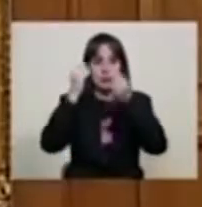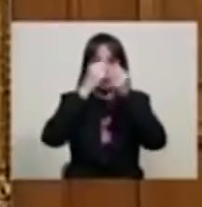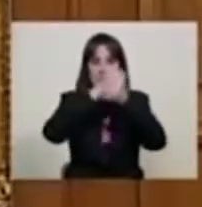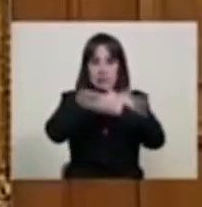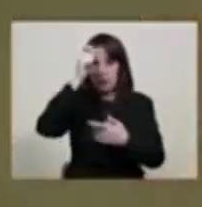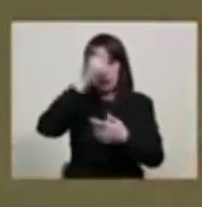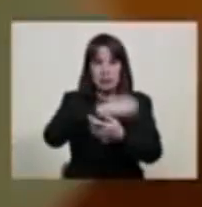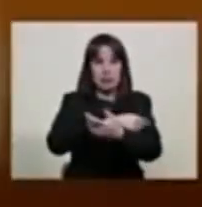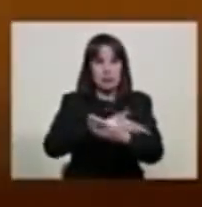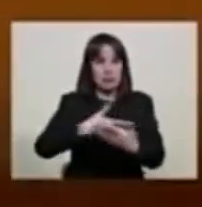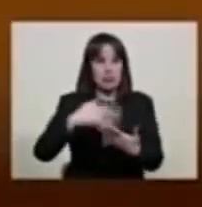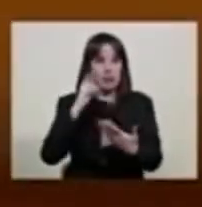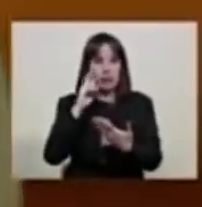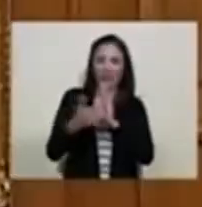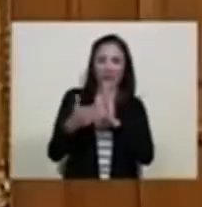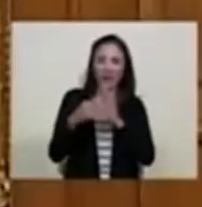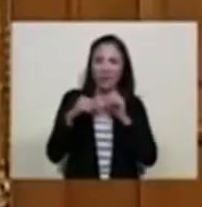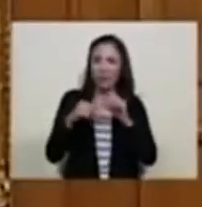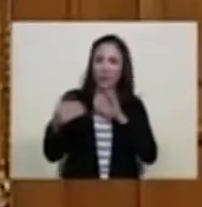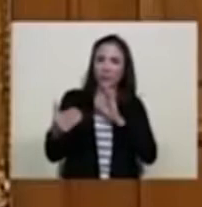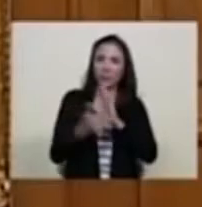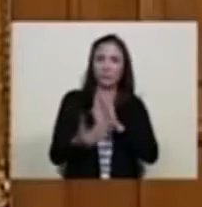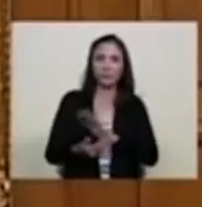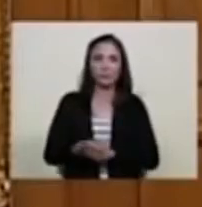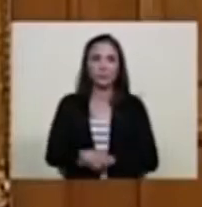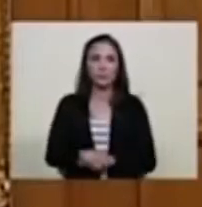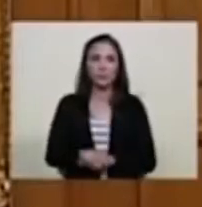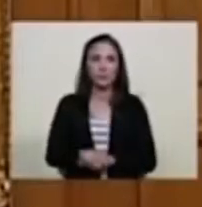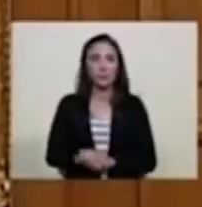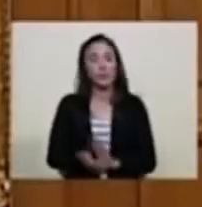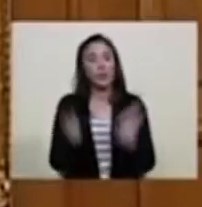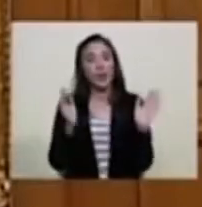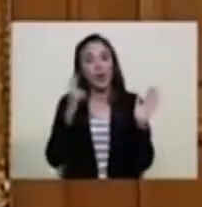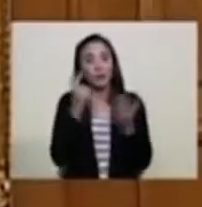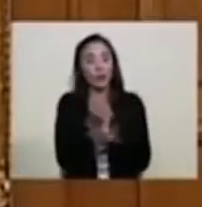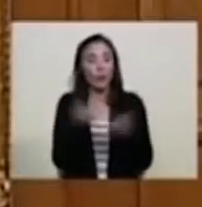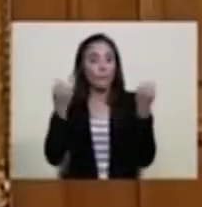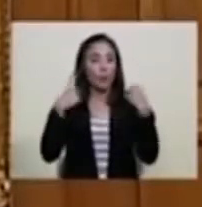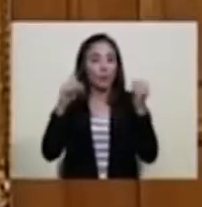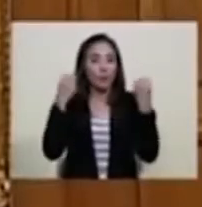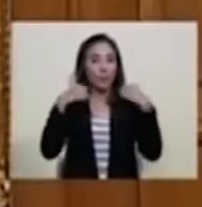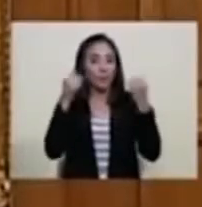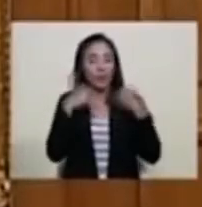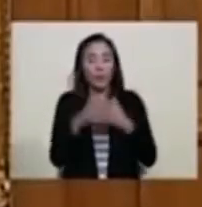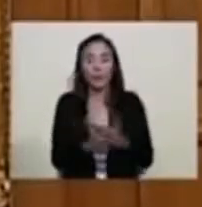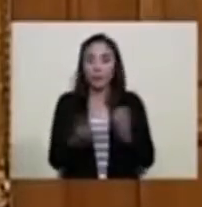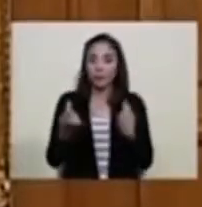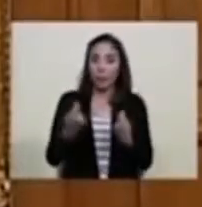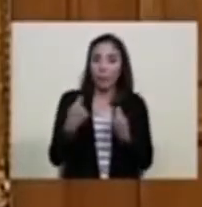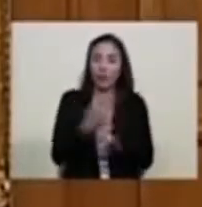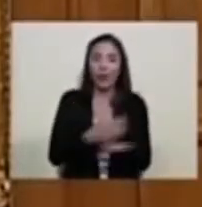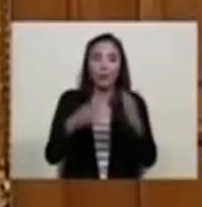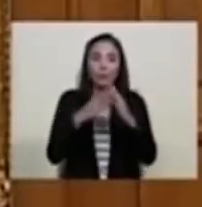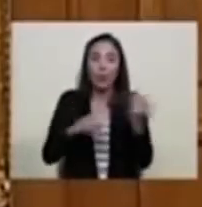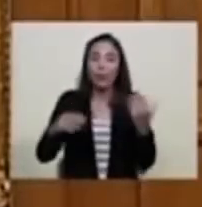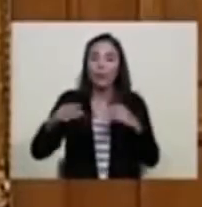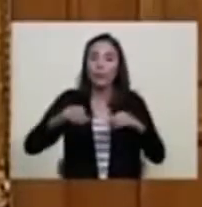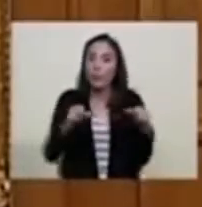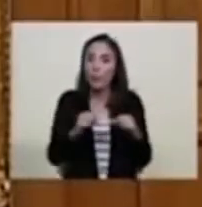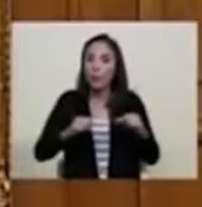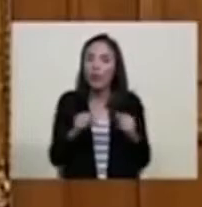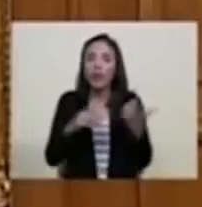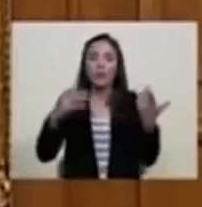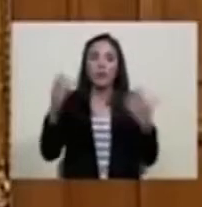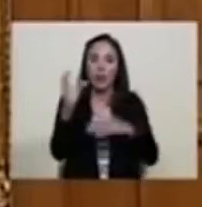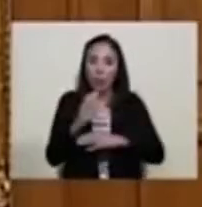des responsables particulièrement bellicistes vis-à-vis du Venezuela. Pour le moment, les États-Unis n'ont officiellement essayé que les sanctions